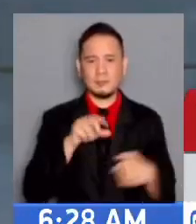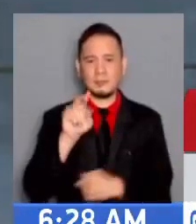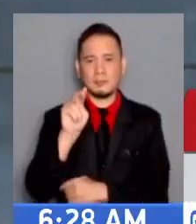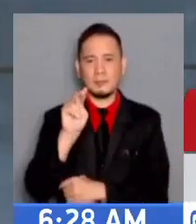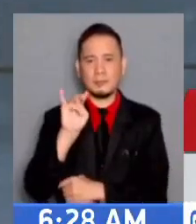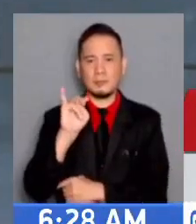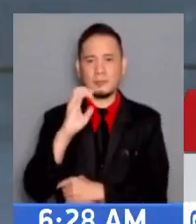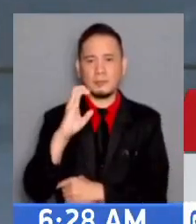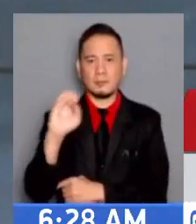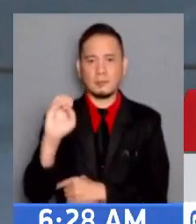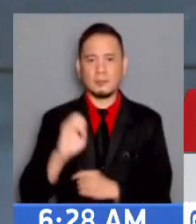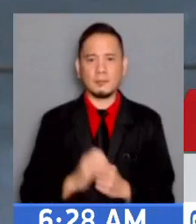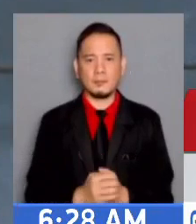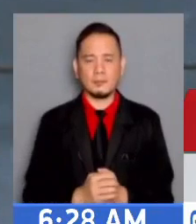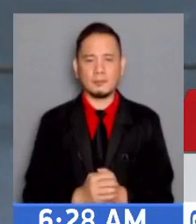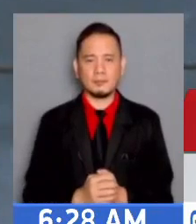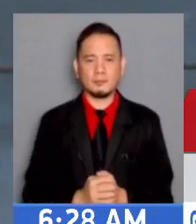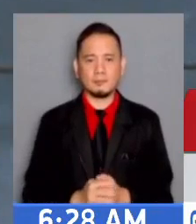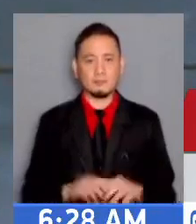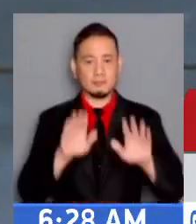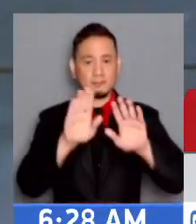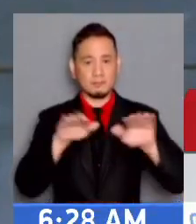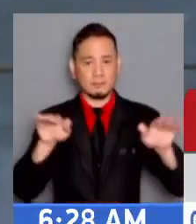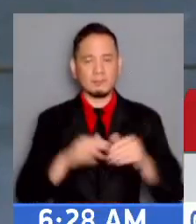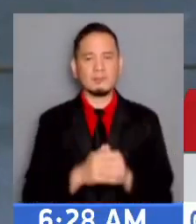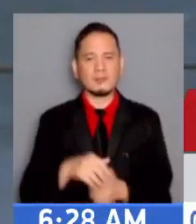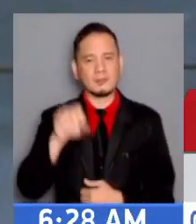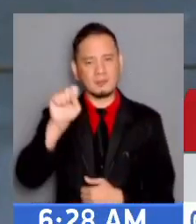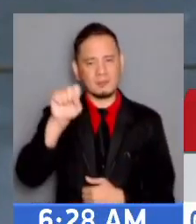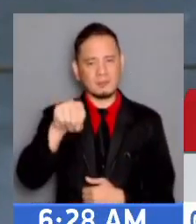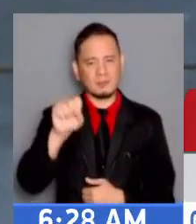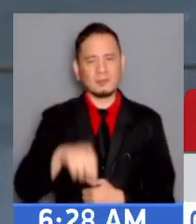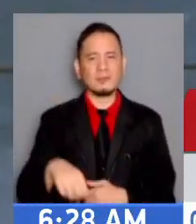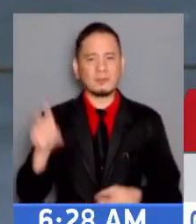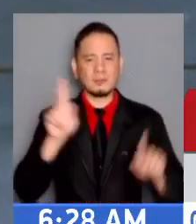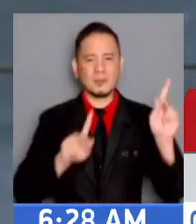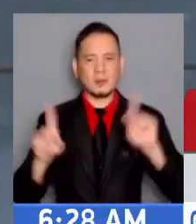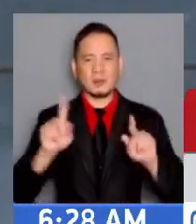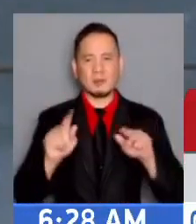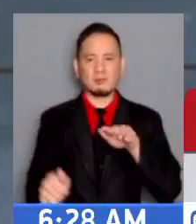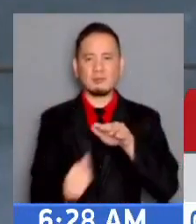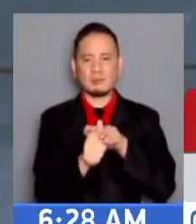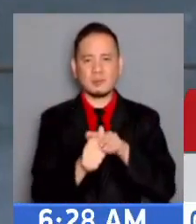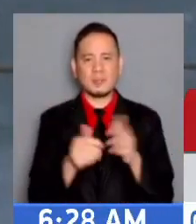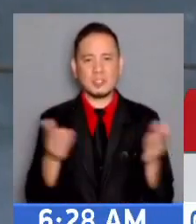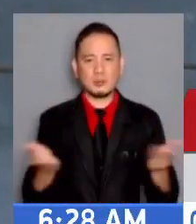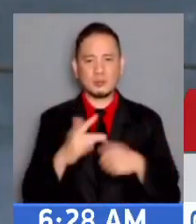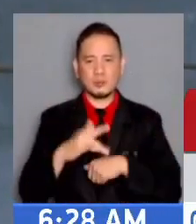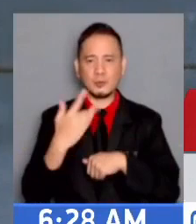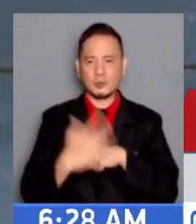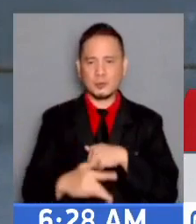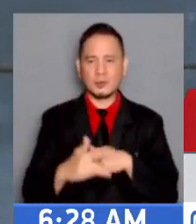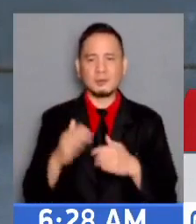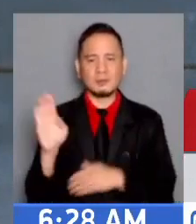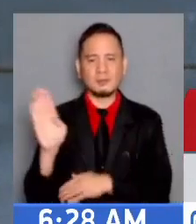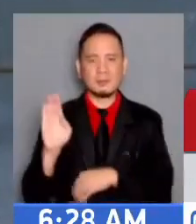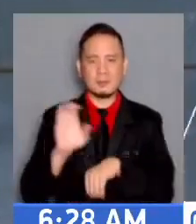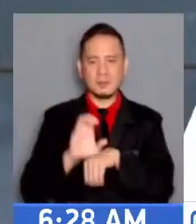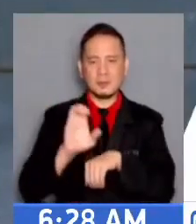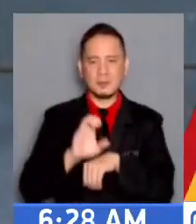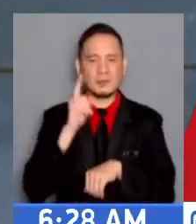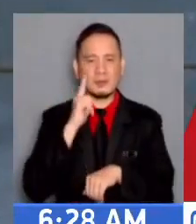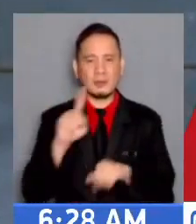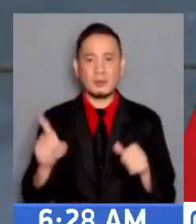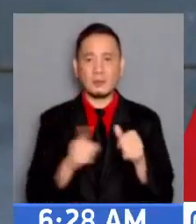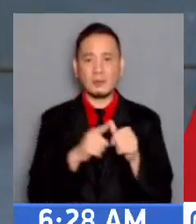Konting maagang ang nagpunta rito sa Baclaran, ang marami nating deboto mga kababayan. Yan ay para makapagsimba sa unang Miyerkules ng taon.